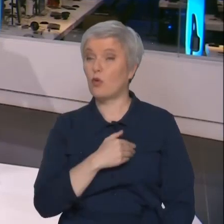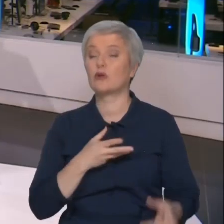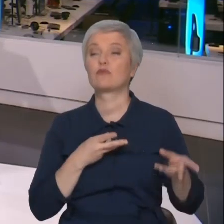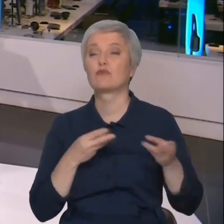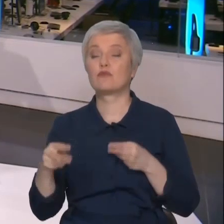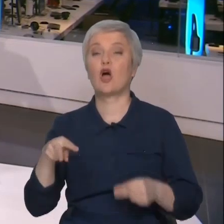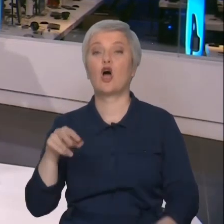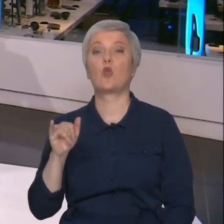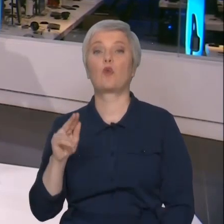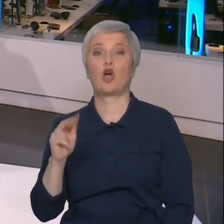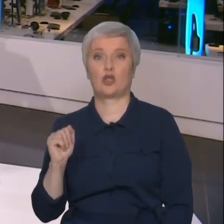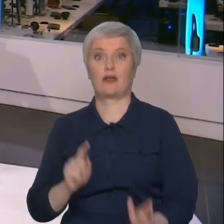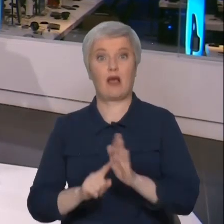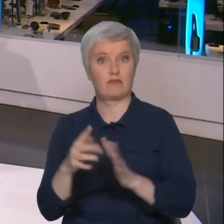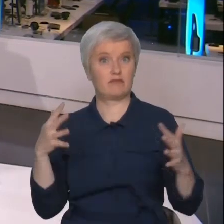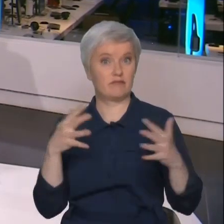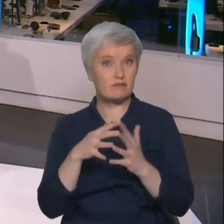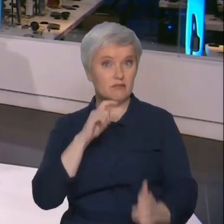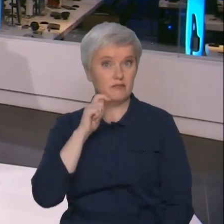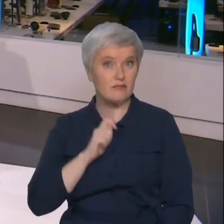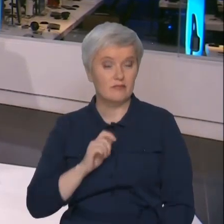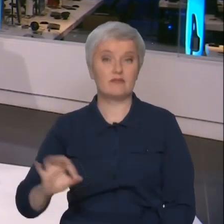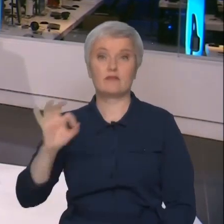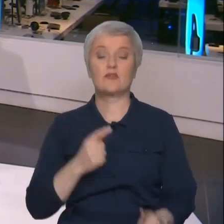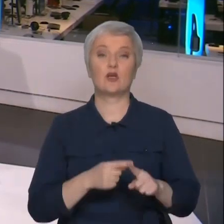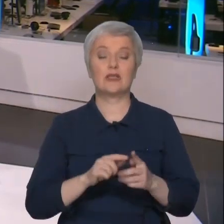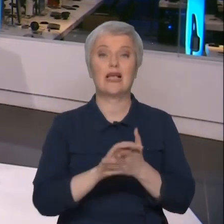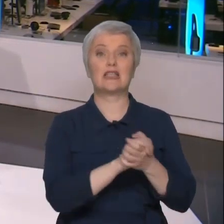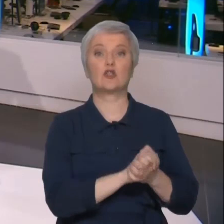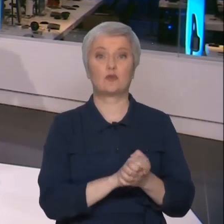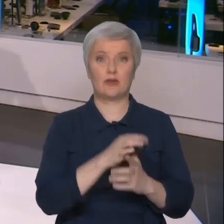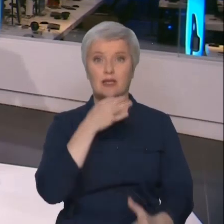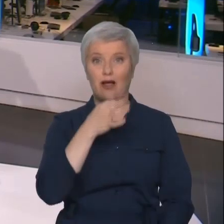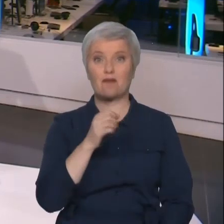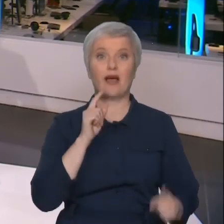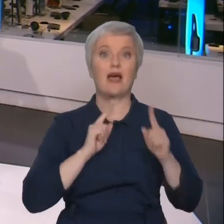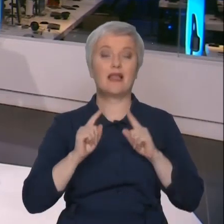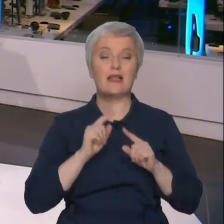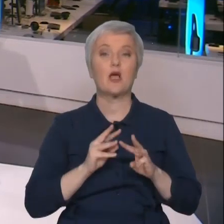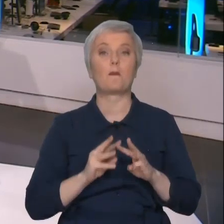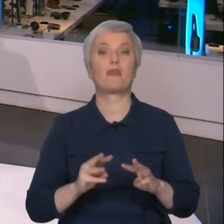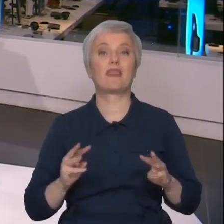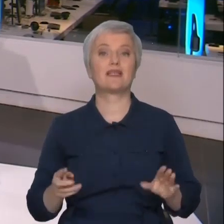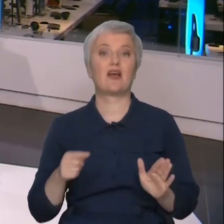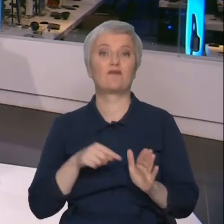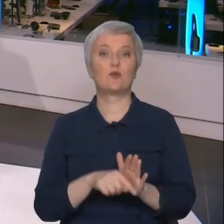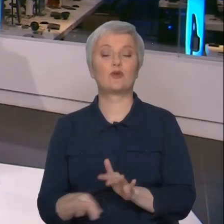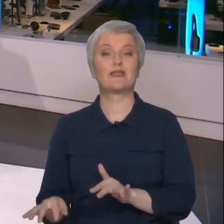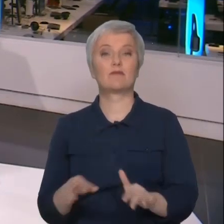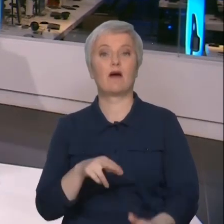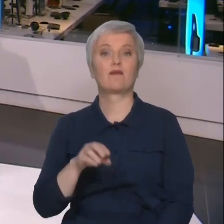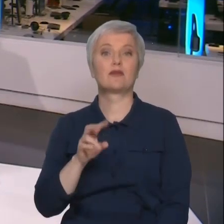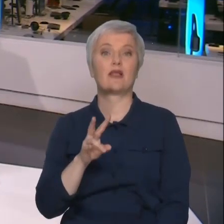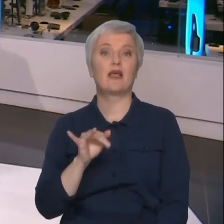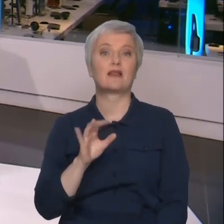Олександра Лукашенка вступити у війну з Україною. Про це Суспільному заявив радник міністра внутрішніх справ Вадим Денисенко. Тож, чи